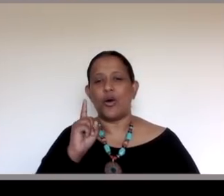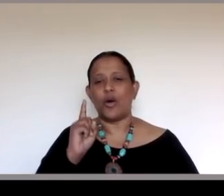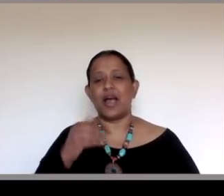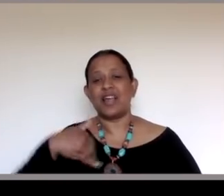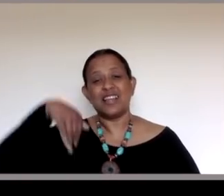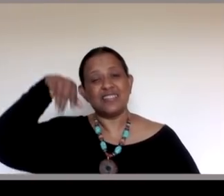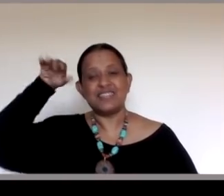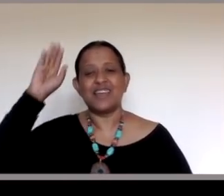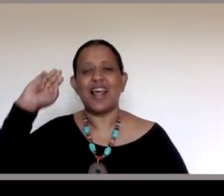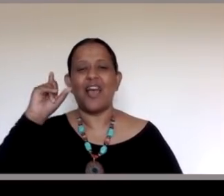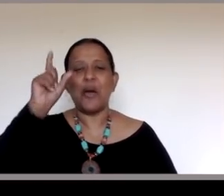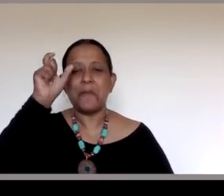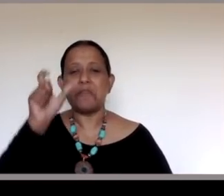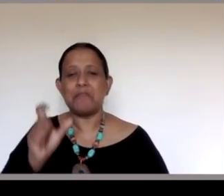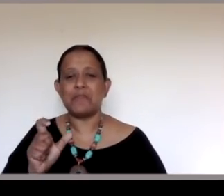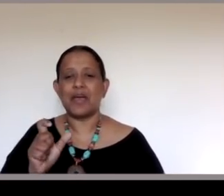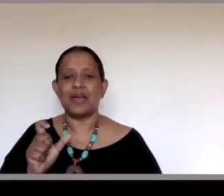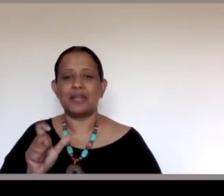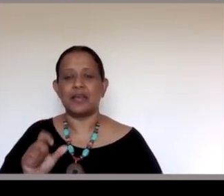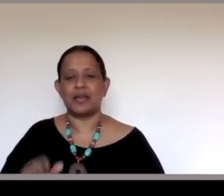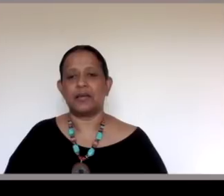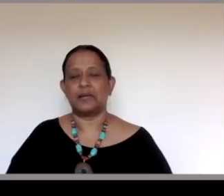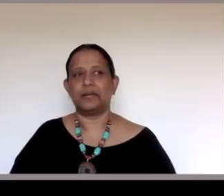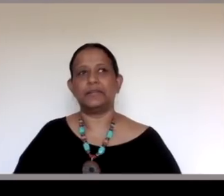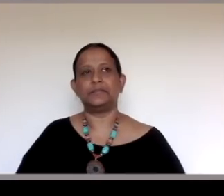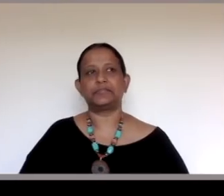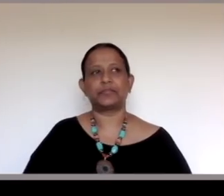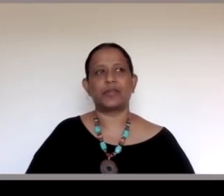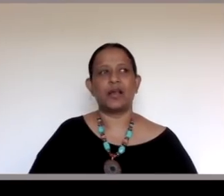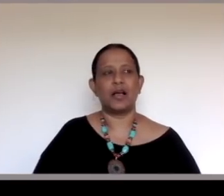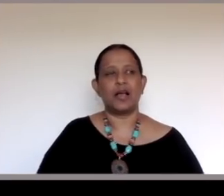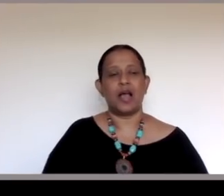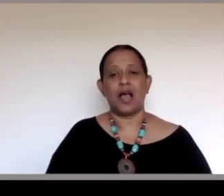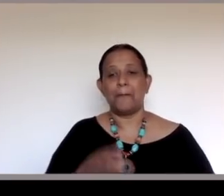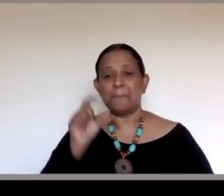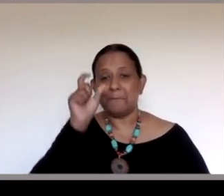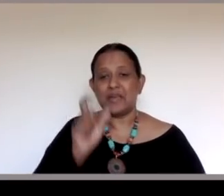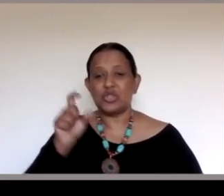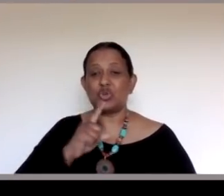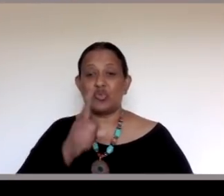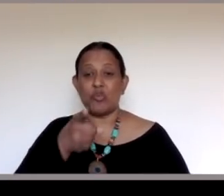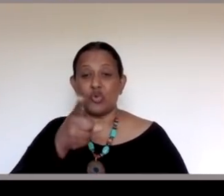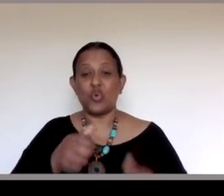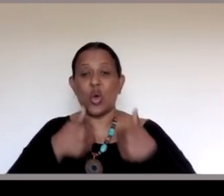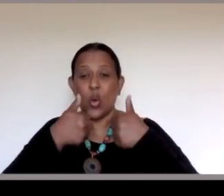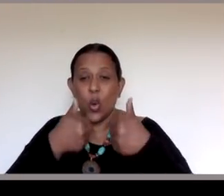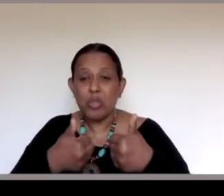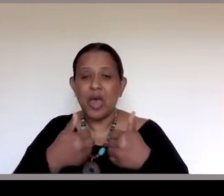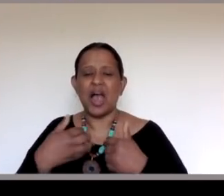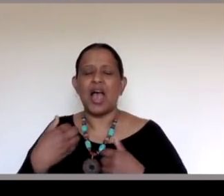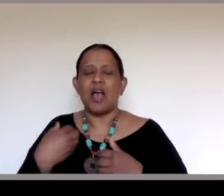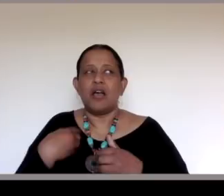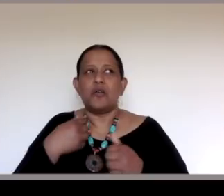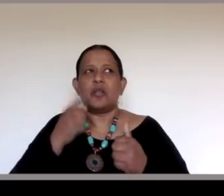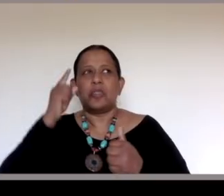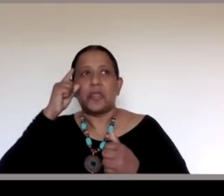இருந்தபடியால் தமாகி வேறது கியாதென்ன திருமணம் முடித்தவர்களுக்கு இன்னொருவரை தேட தேவையில்லை தன்னுடைய பிழைகளை கூறுவதற்கு விவாகியம்